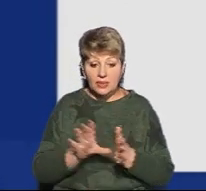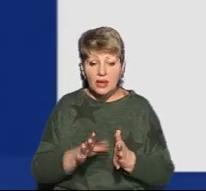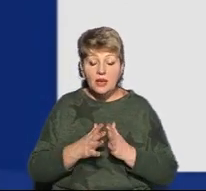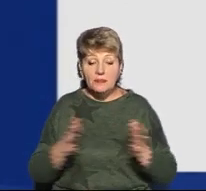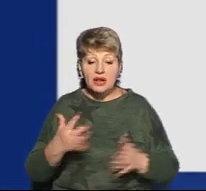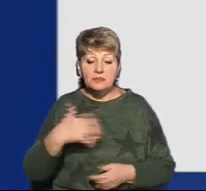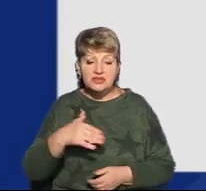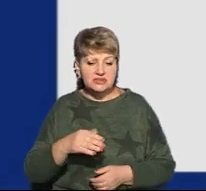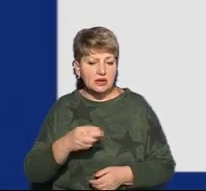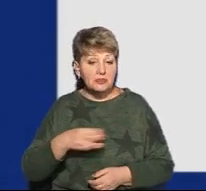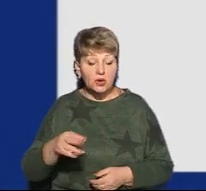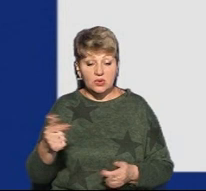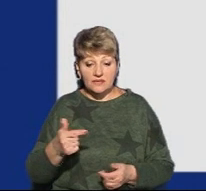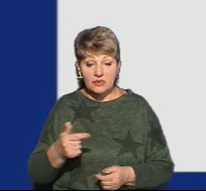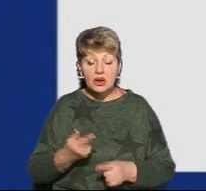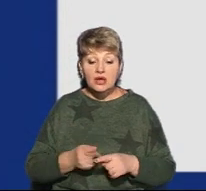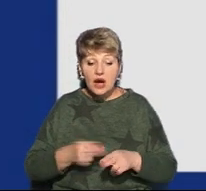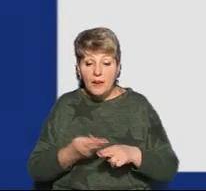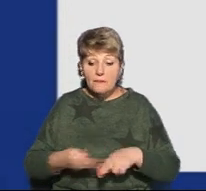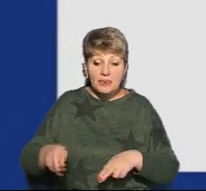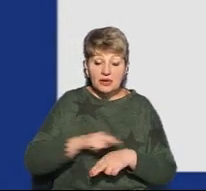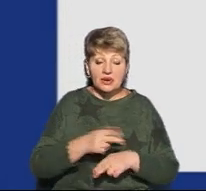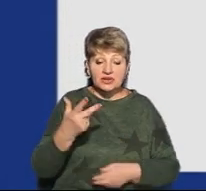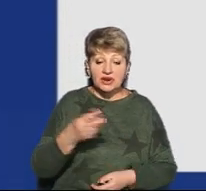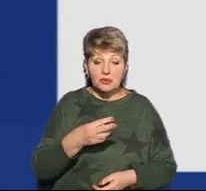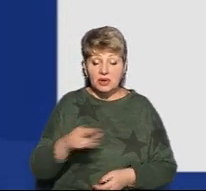50 мільйонів гривень. З них поточна заборгованість